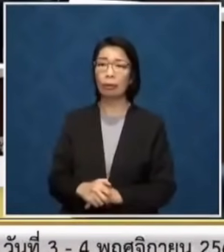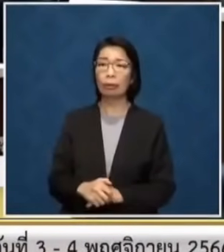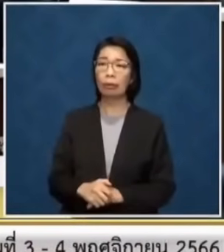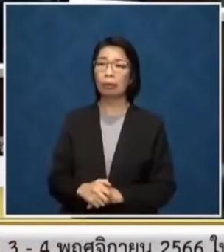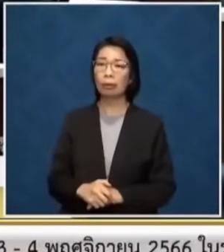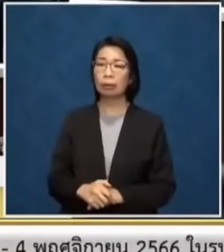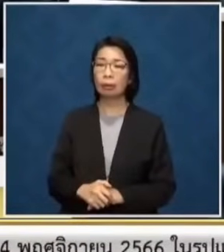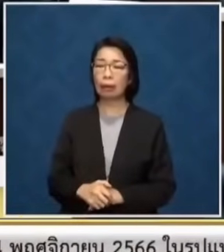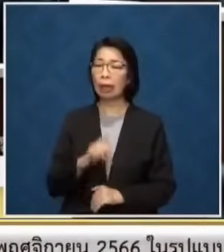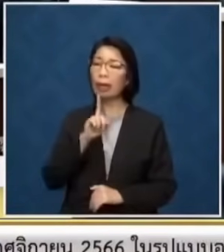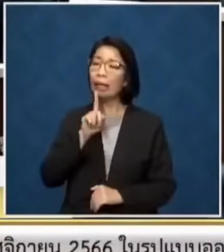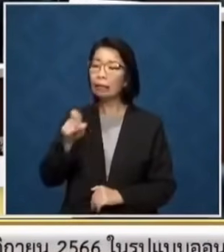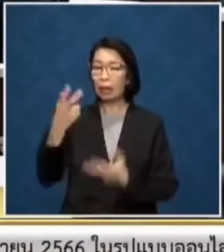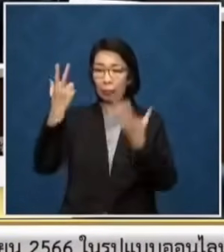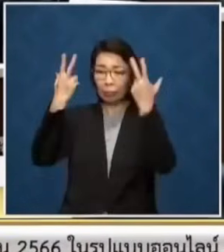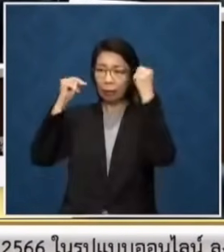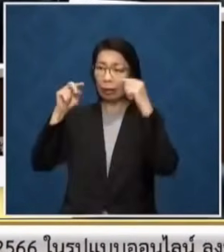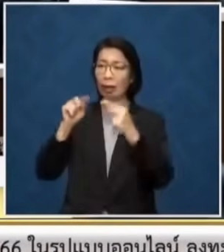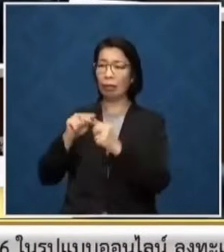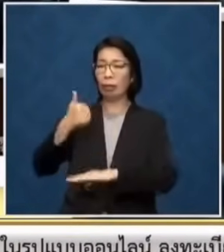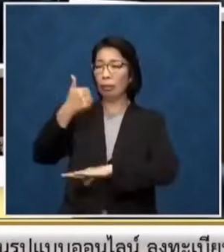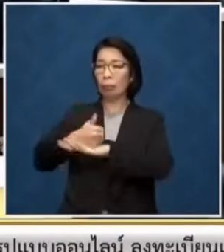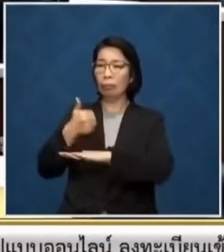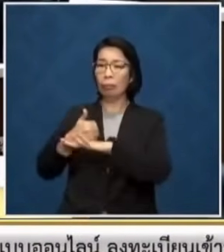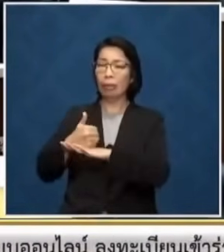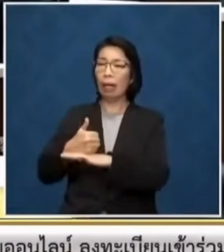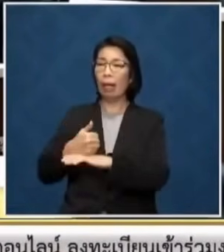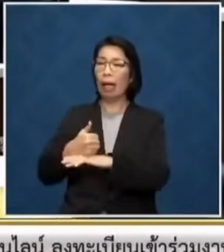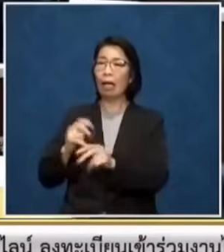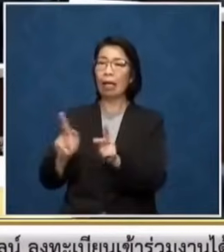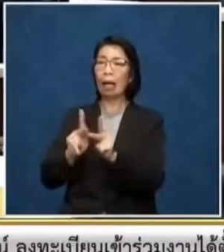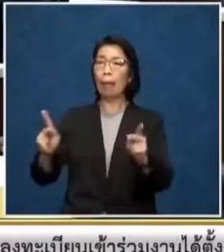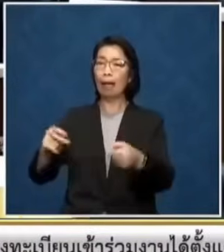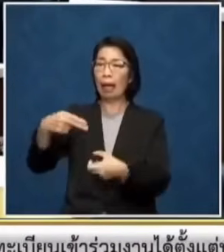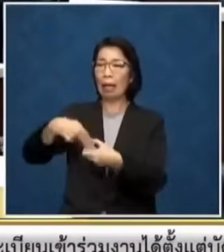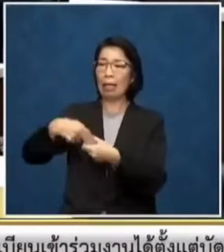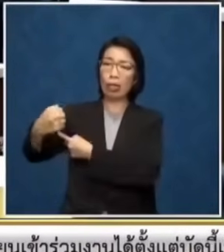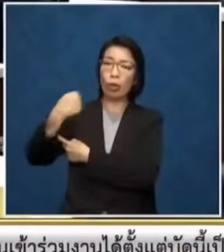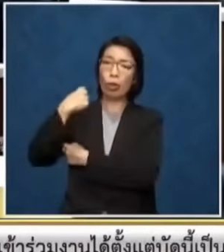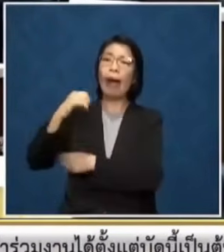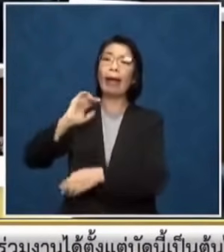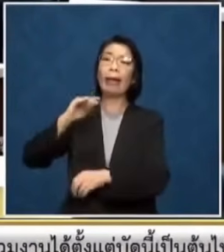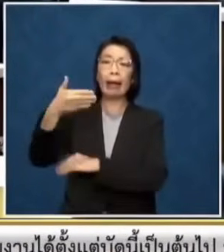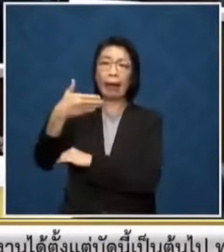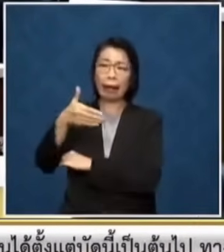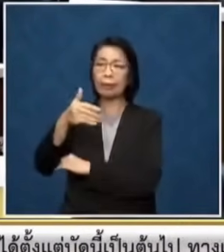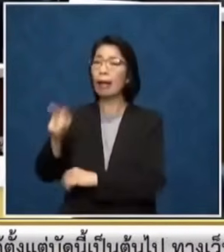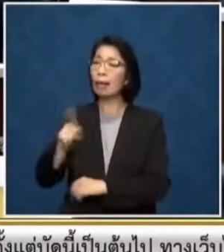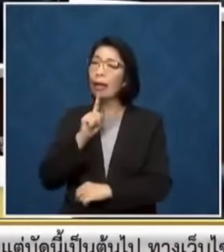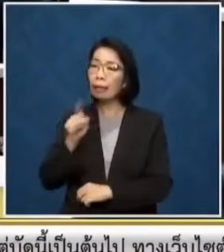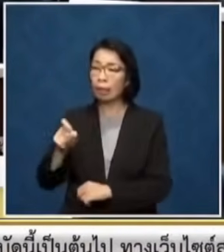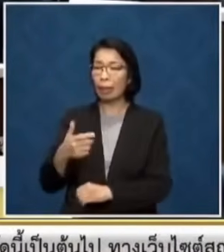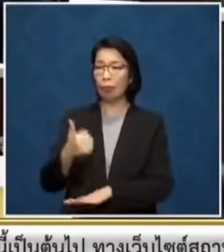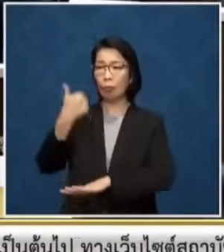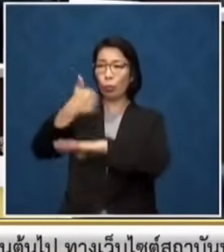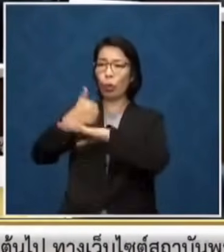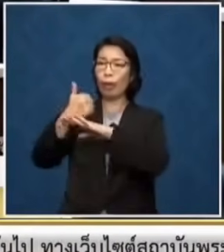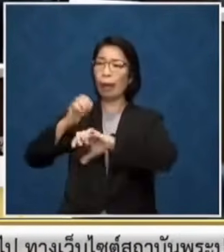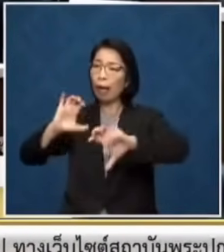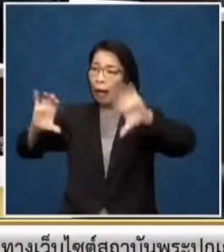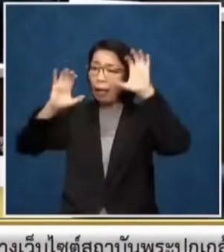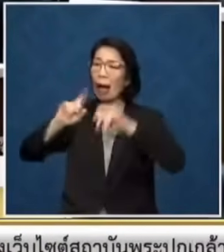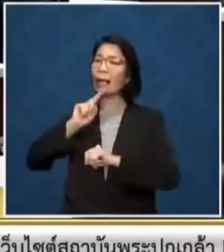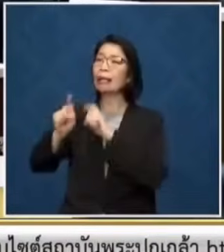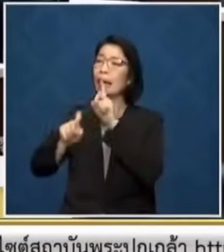ในฐานะที่เป็นประธานคณะกรรมการนโยบายพลังงานแห่งชาติผมจะถามท่านนายกในฐานะที่เป็นหัวหน้ารัฐบาลว่